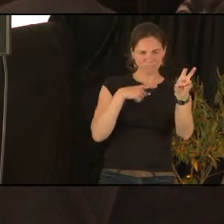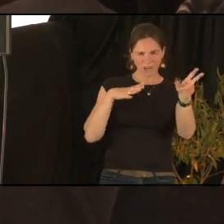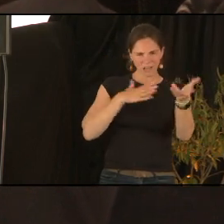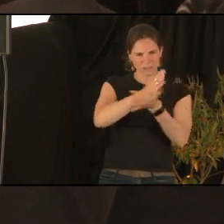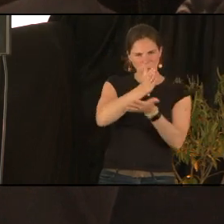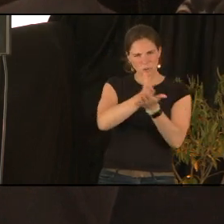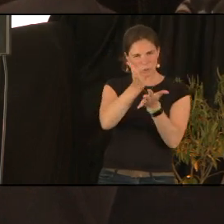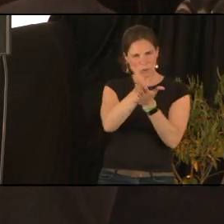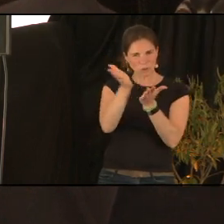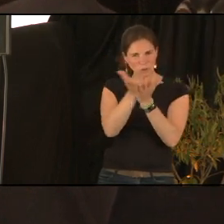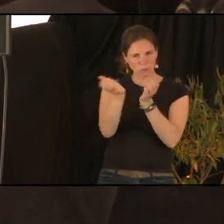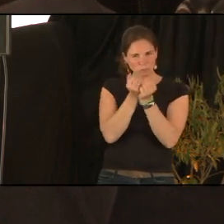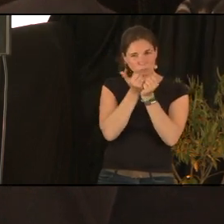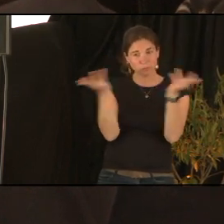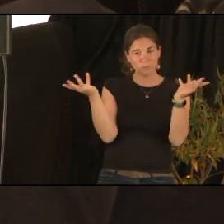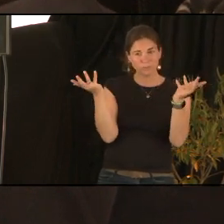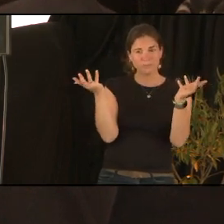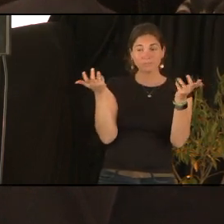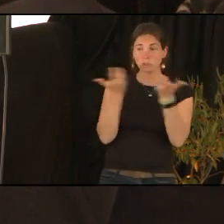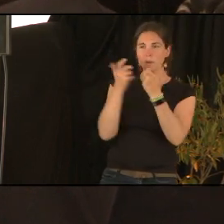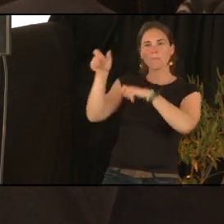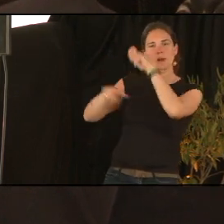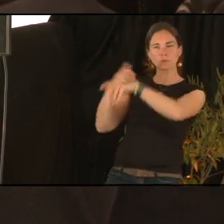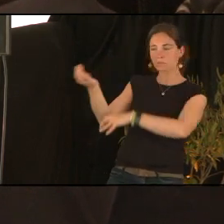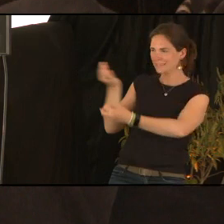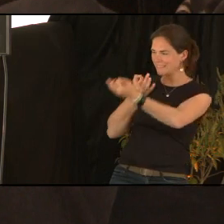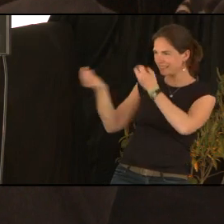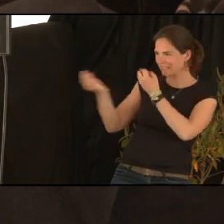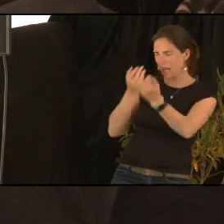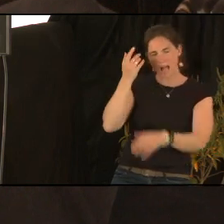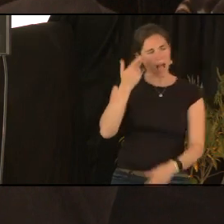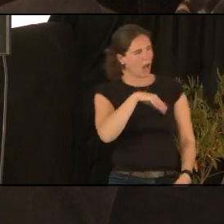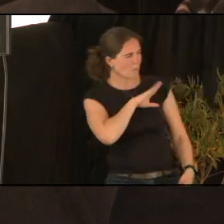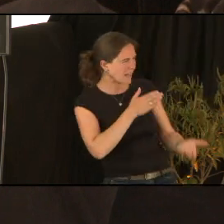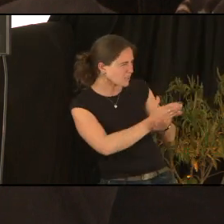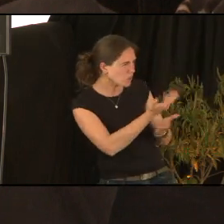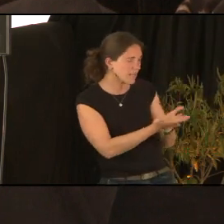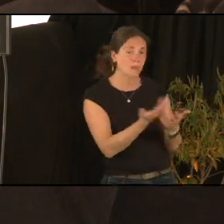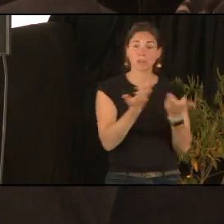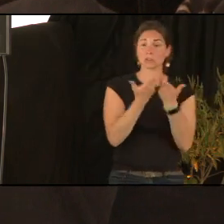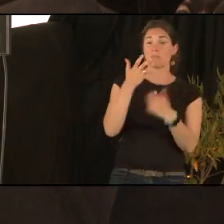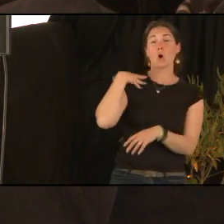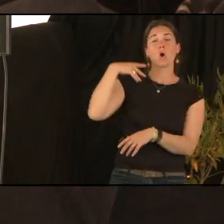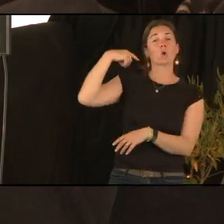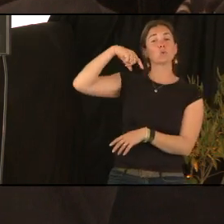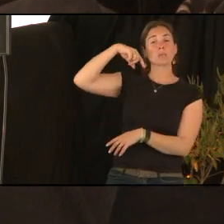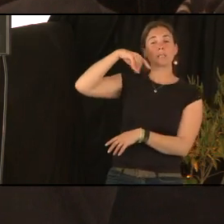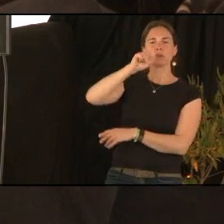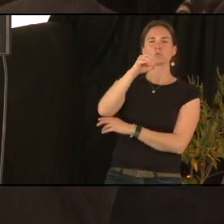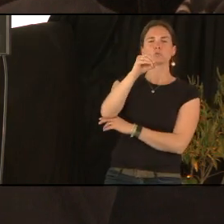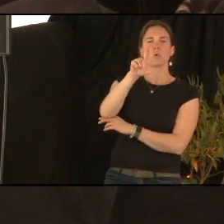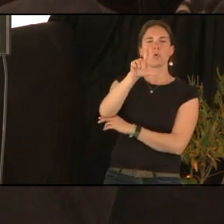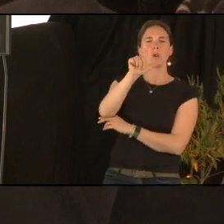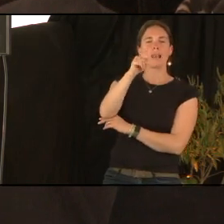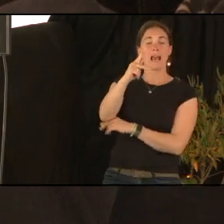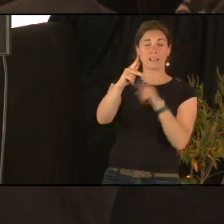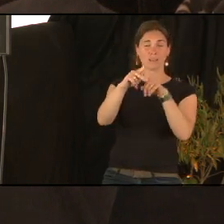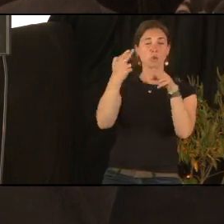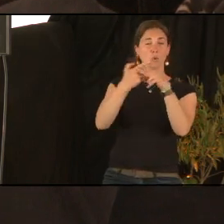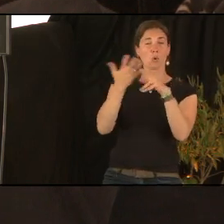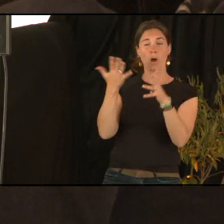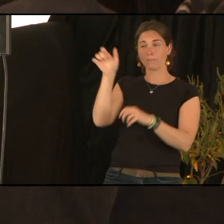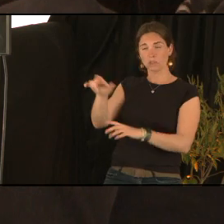significations que des gens m'ont proposées comme interprétation. J'ai découvert que c'était le nom en turc des janissaires, c'est-à-dire des militaires